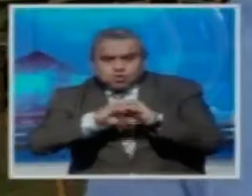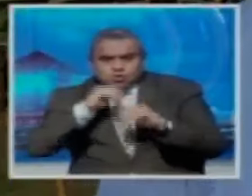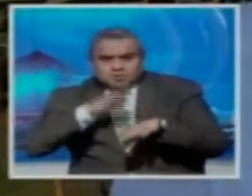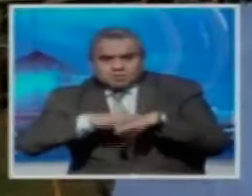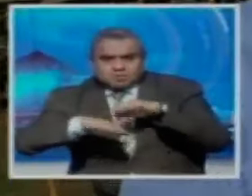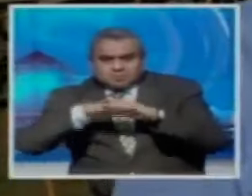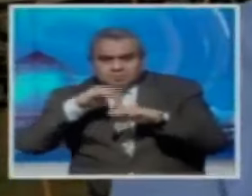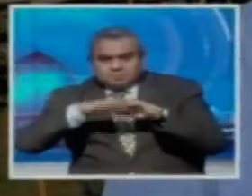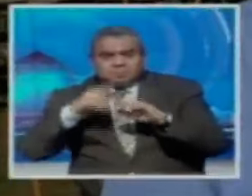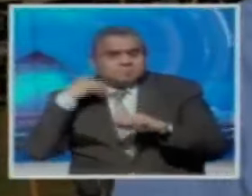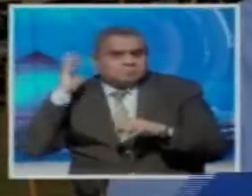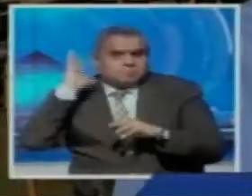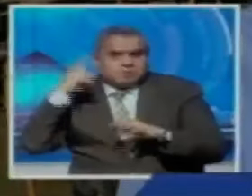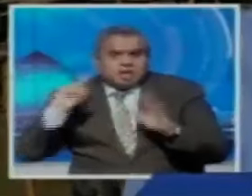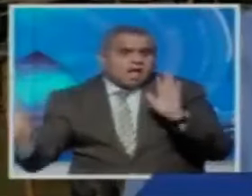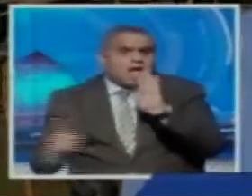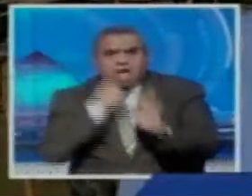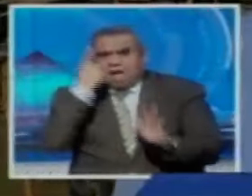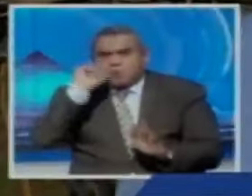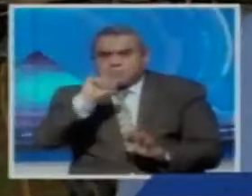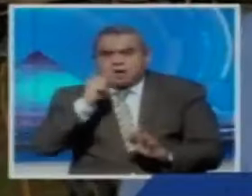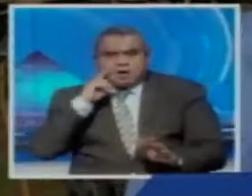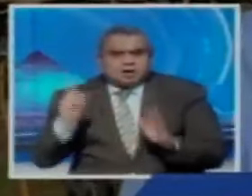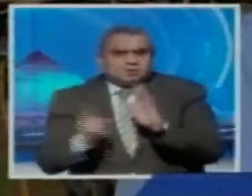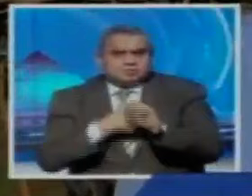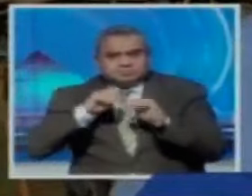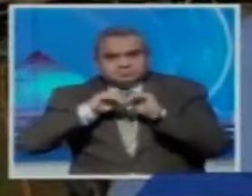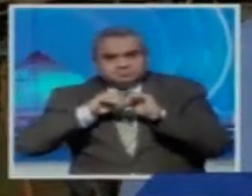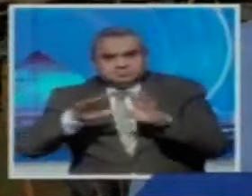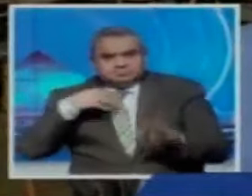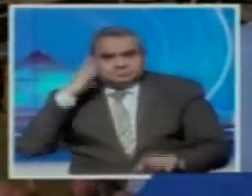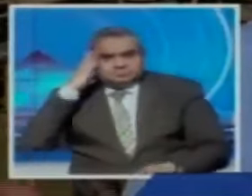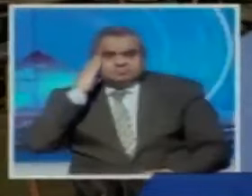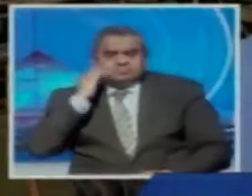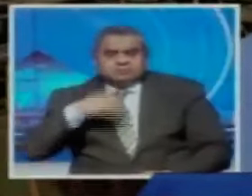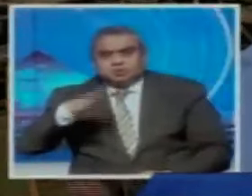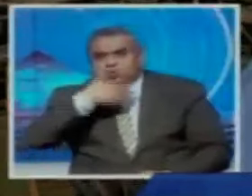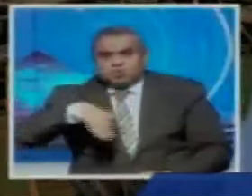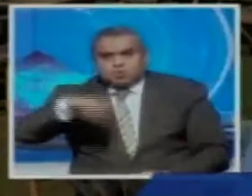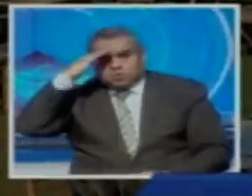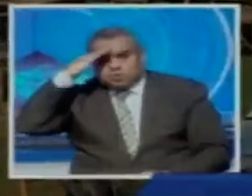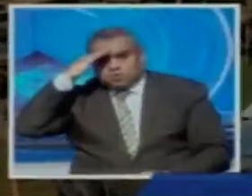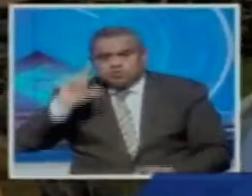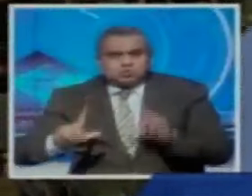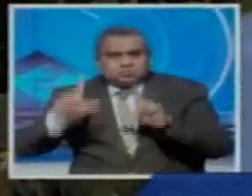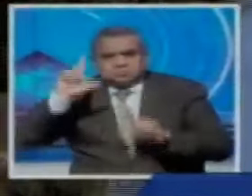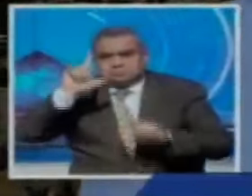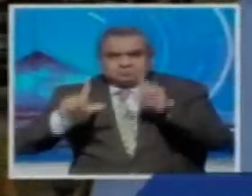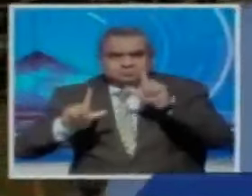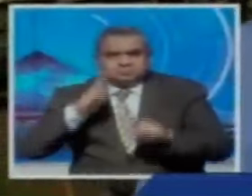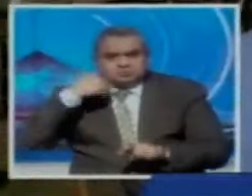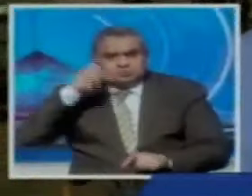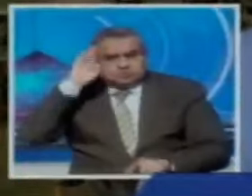جدا، ما حصلتش واول مره تحصل عندنا. فبصراحه يعني انا عايز اشكر القيادات كلها في الموضوع ده.